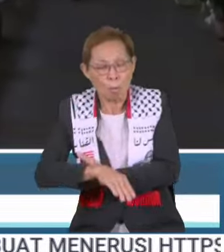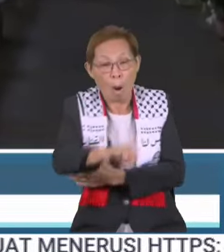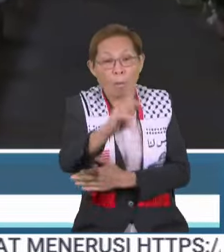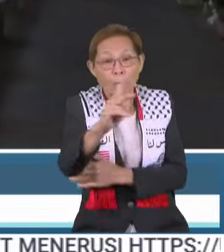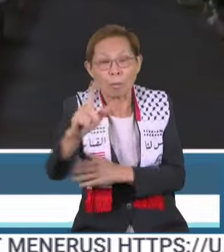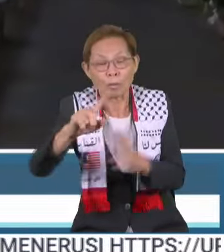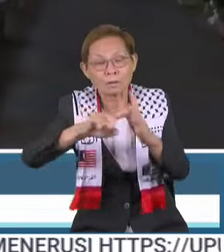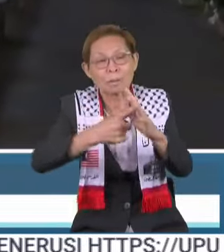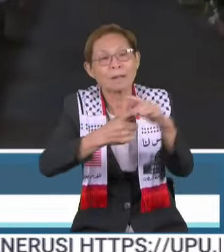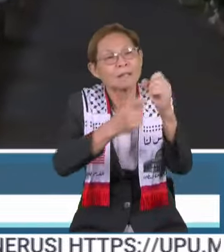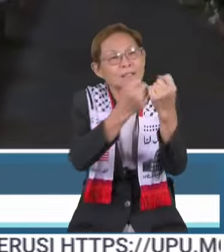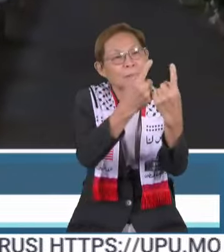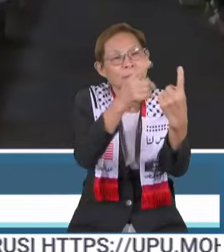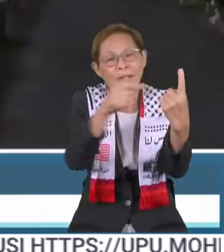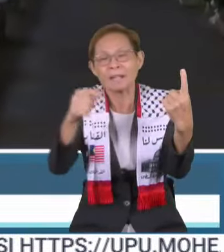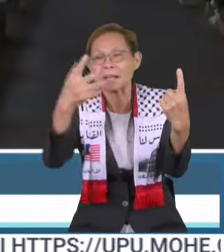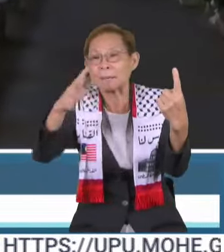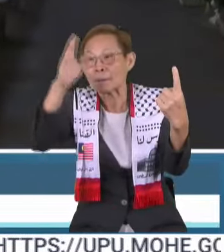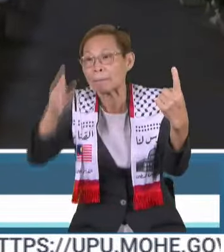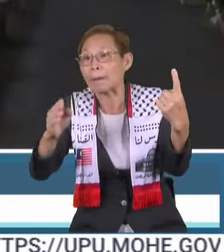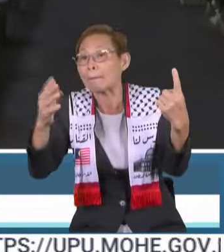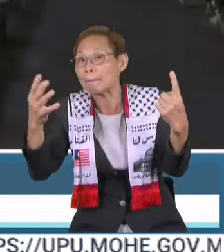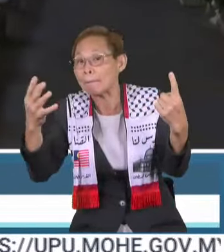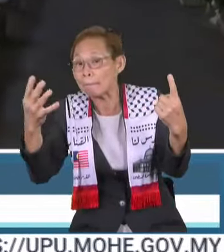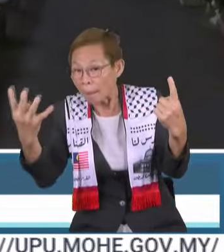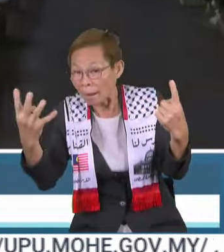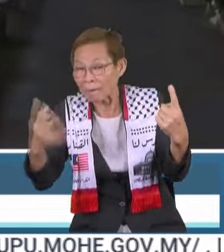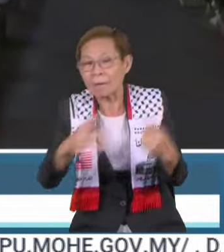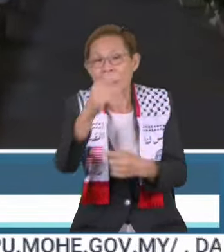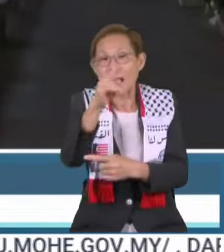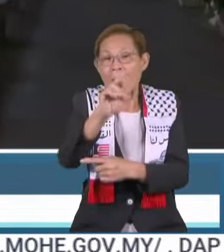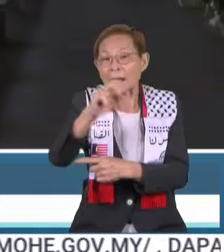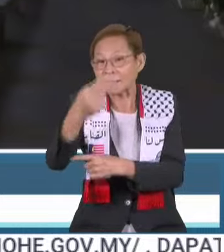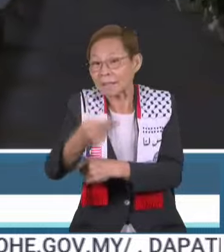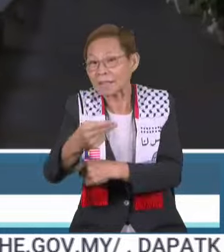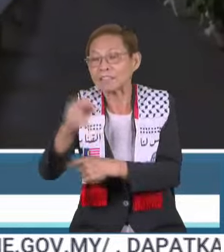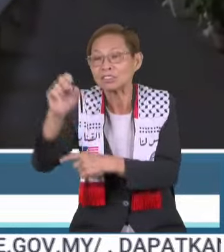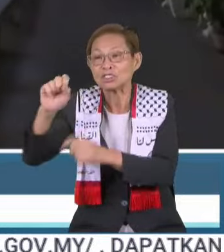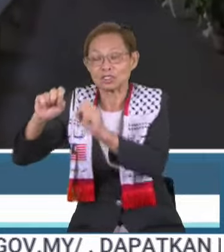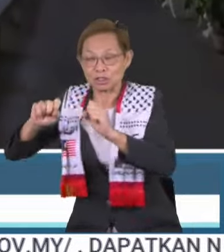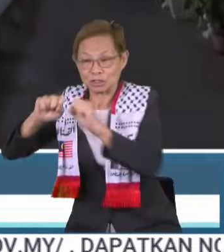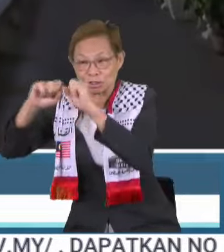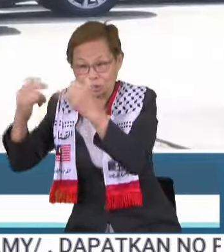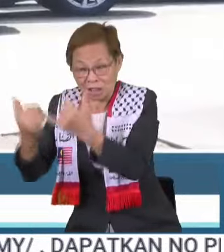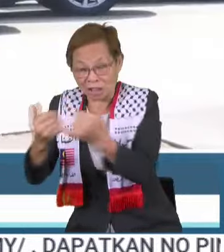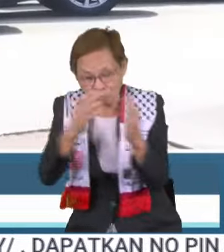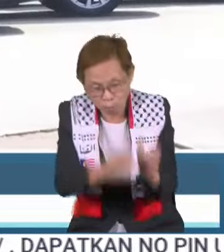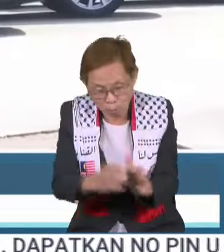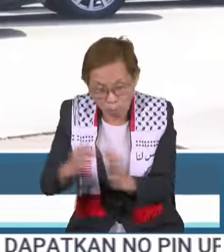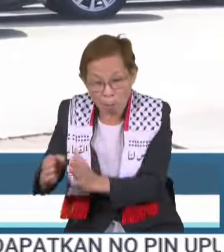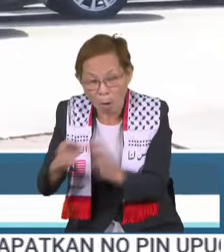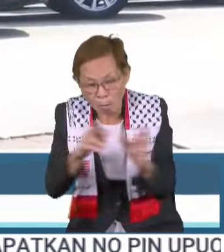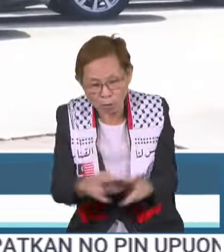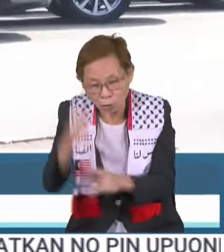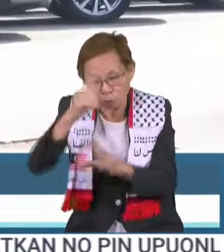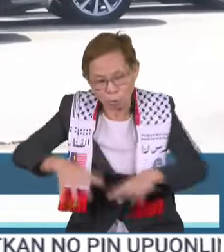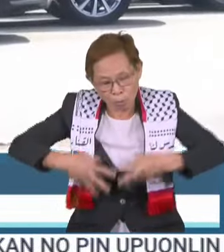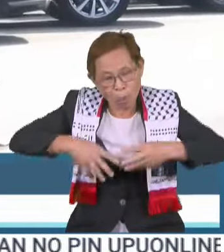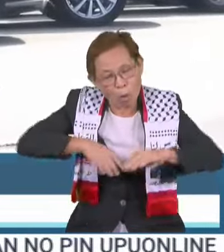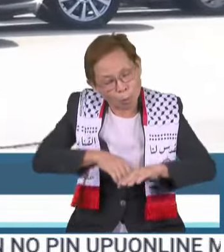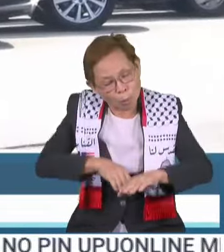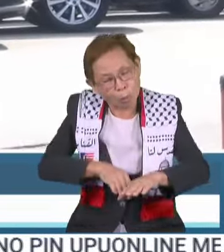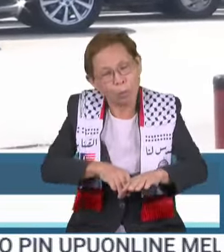bermula 11 hingga 15 April. Sehubungan itu, Anin Berhad telah mengambil langkah proaktif dengan menyusun rancangan operasi bagi kelancaran